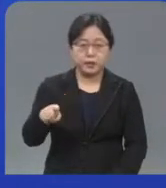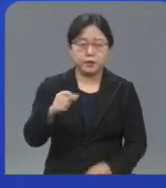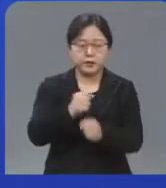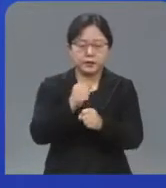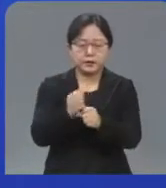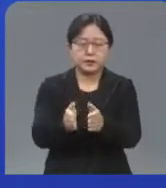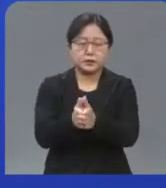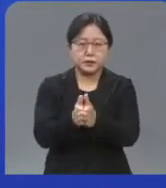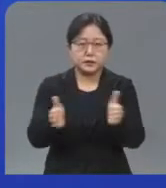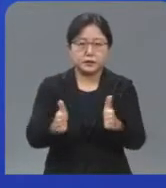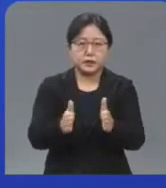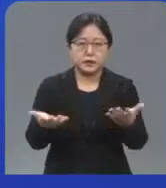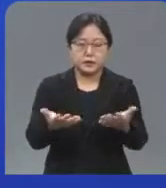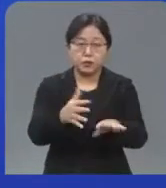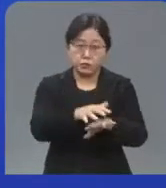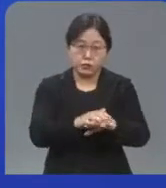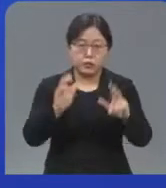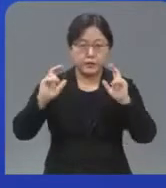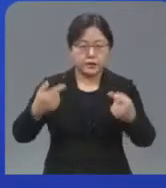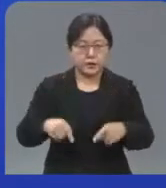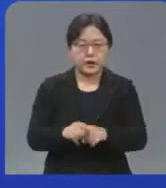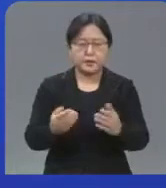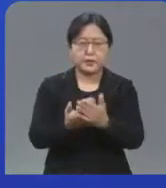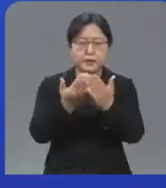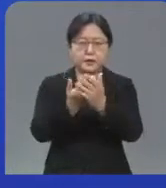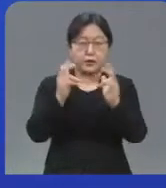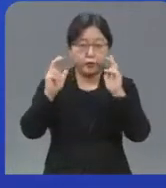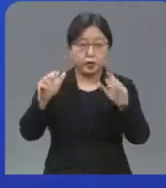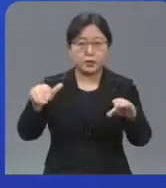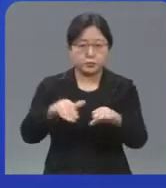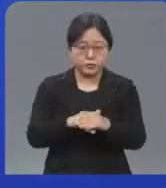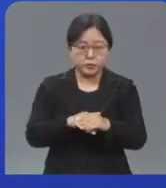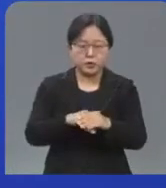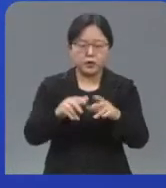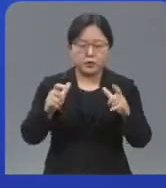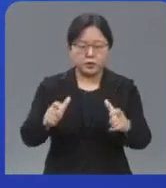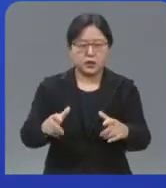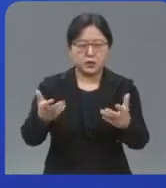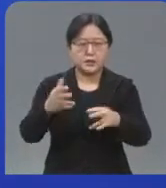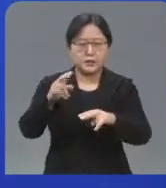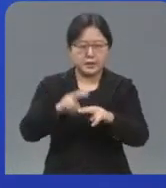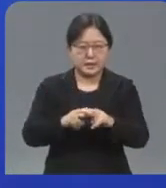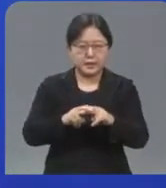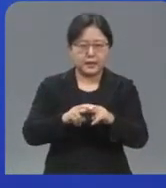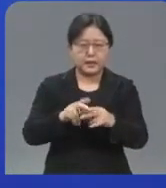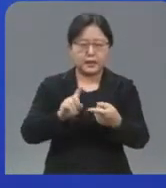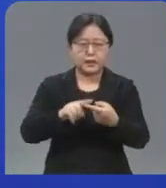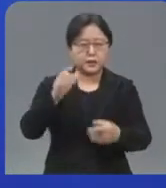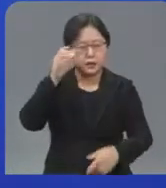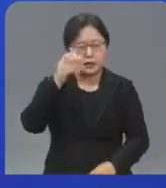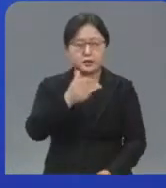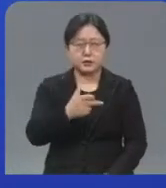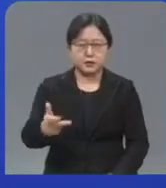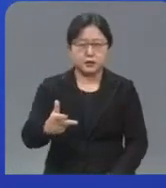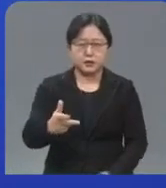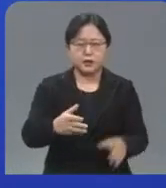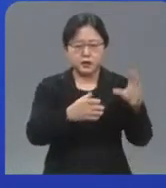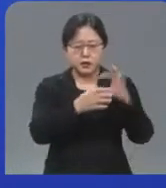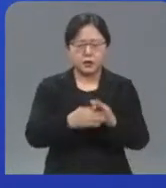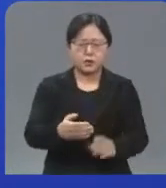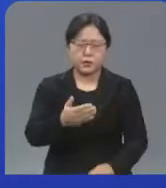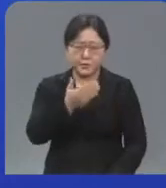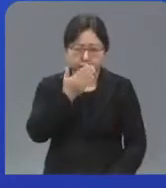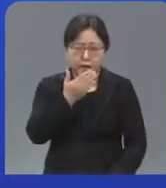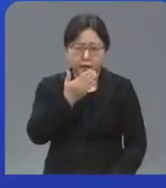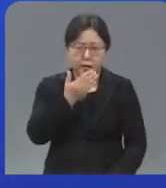시작했습니다. 노사 상생의 기업 문화 구축과 함께 지역 일자리 창출에 대한 기대감이 높습니다. 그러나 지속 가능성을